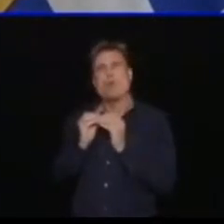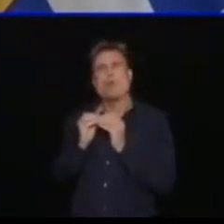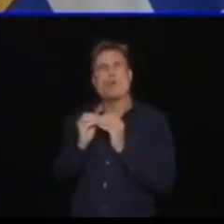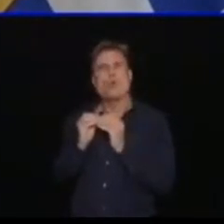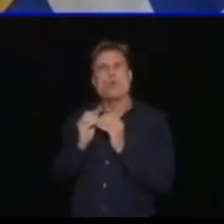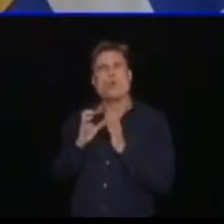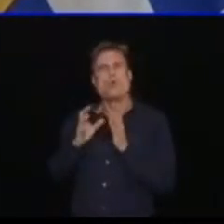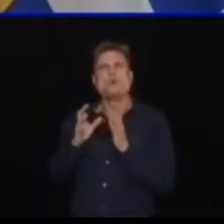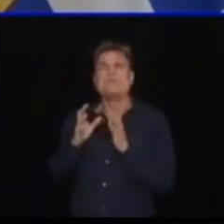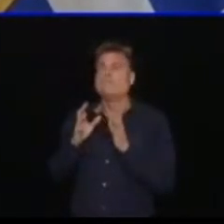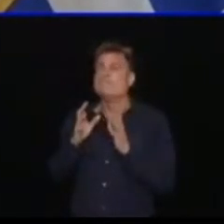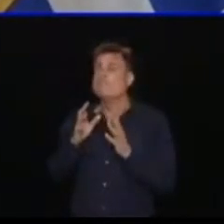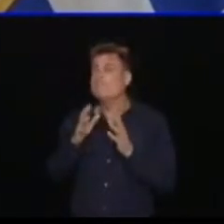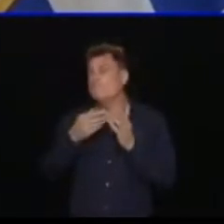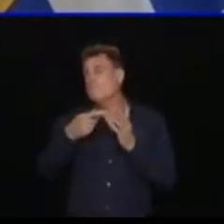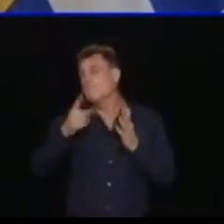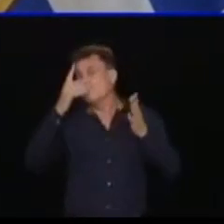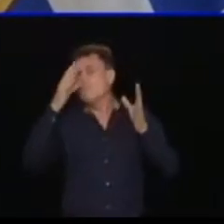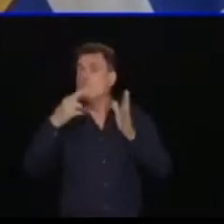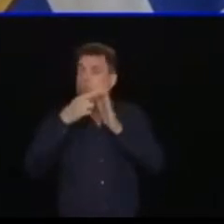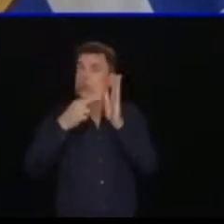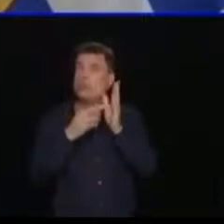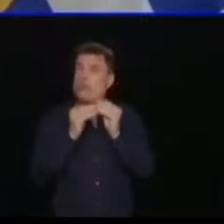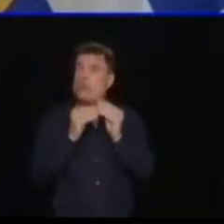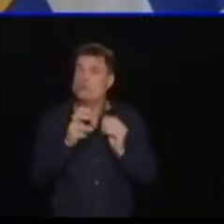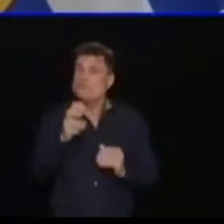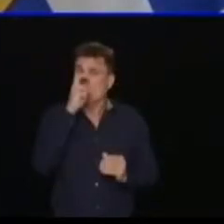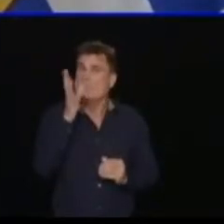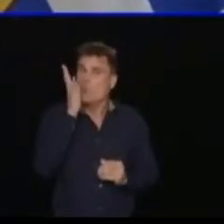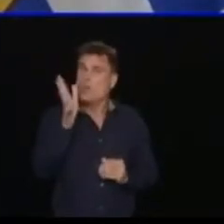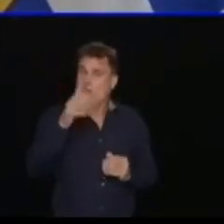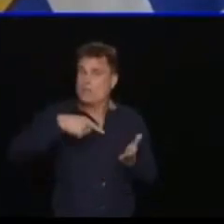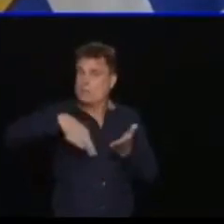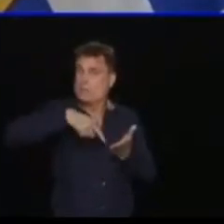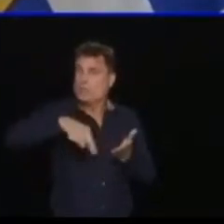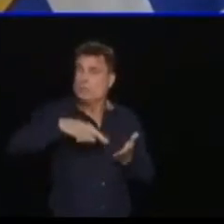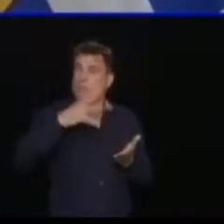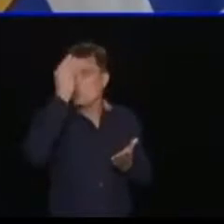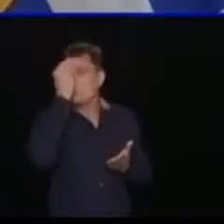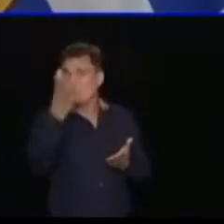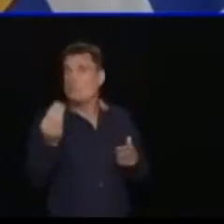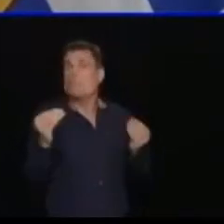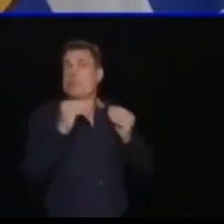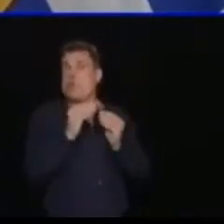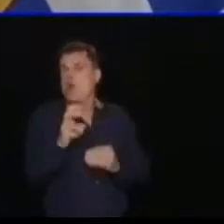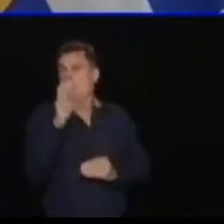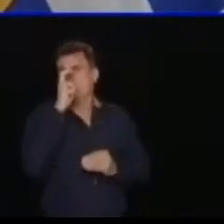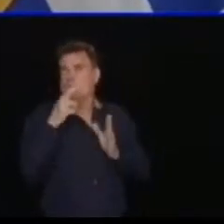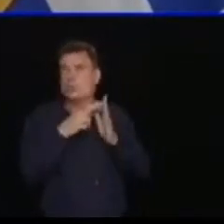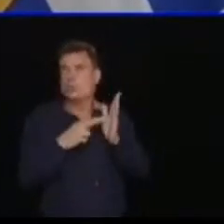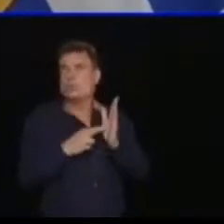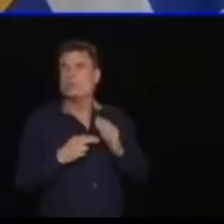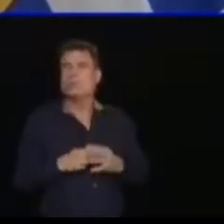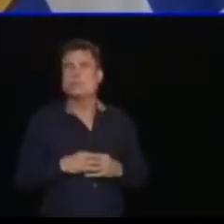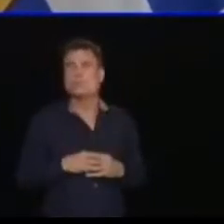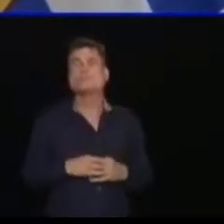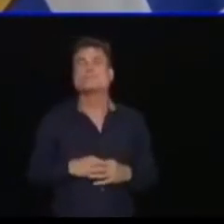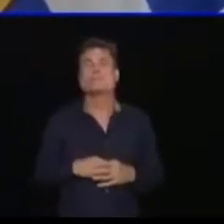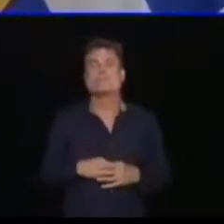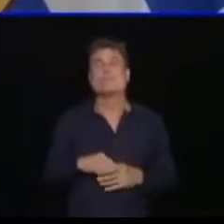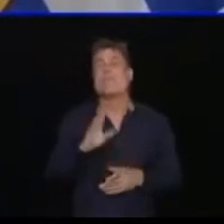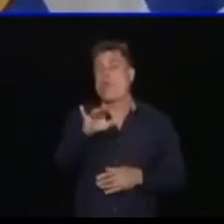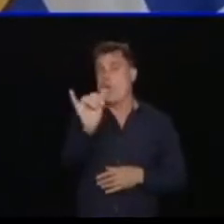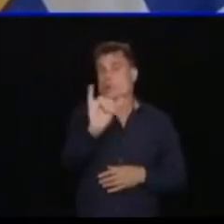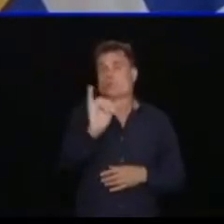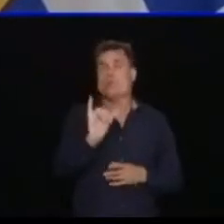会 and bars 酒吧 operate. We'll also be looking at 都看 enhancing 到了 our 他们那些的 inspections, 爆发 both from WorkSafe, if it's